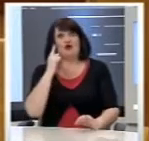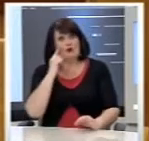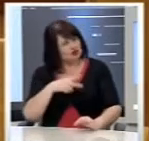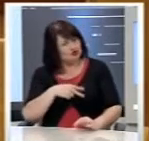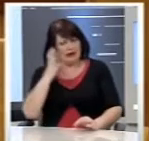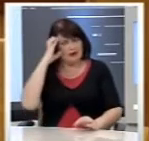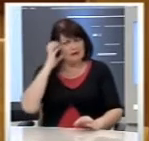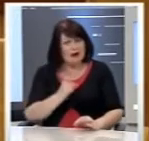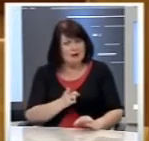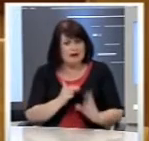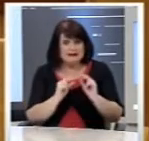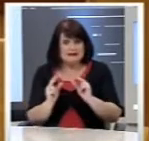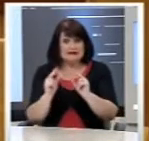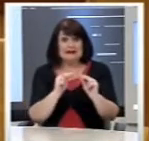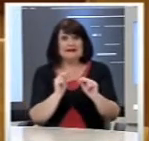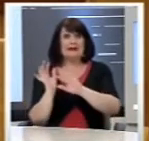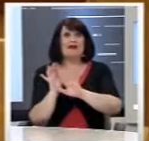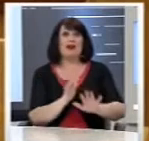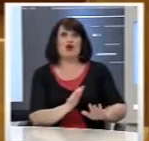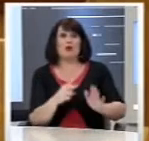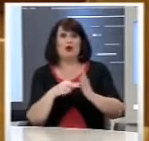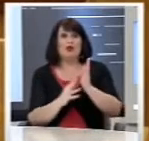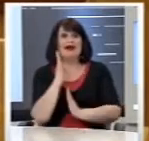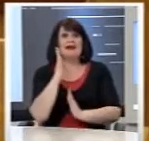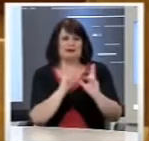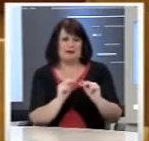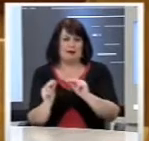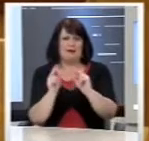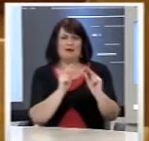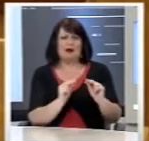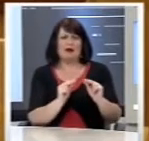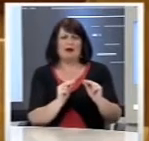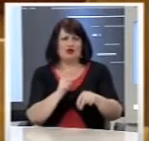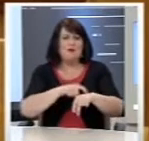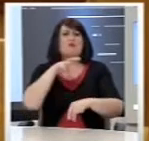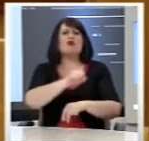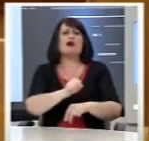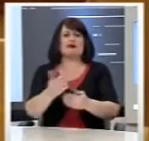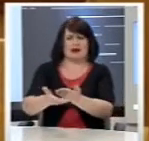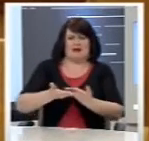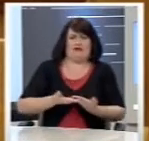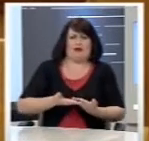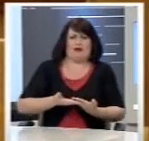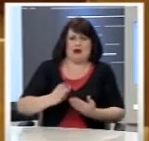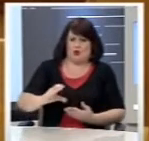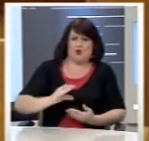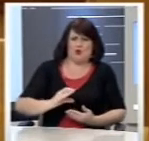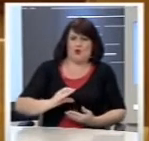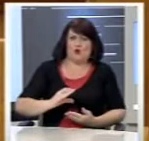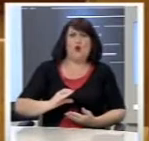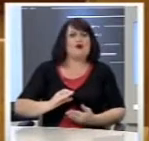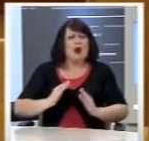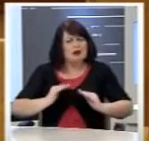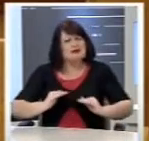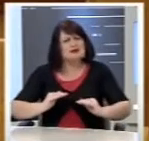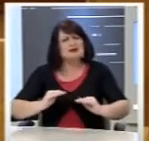αν δεν κάνω λάθος, η συζήτηση το φθινόπωρο του 2014 δεν ήταν για προληπτική γραμμή στήριξης, αλλά για ενισχυμένη γραμμή